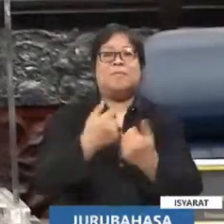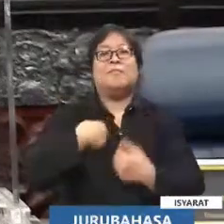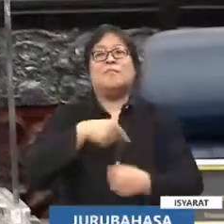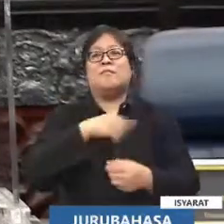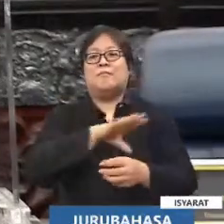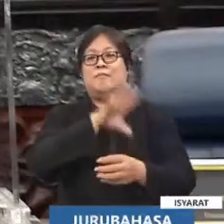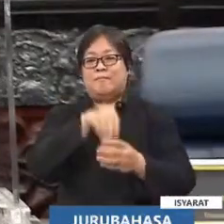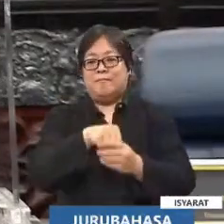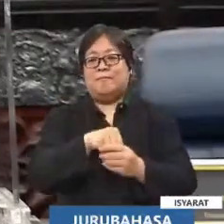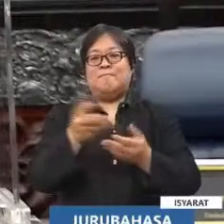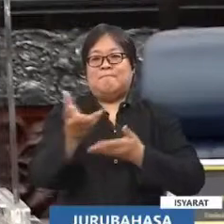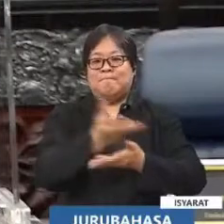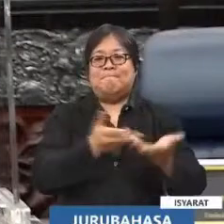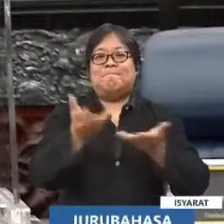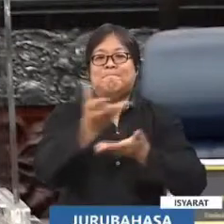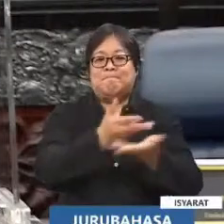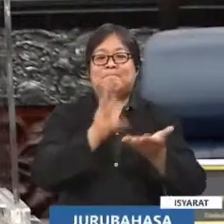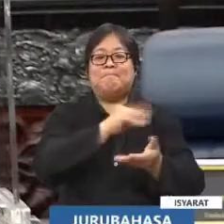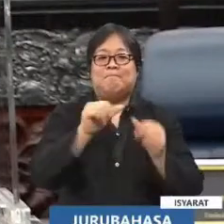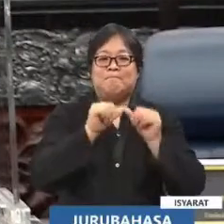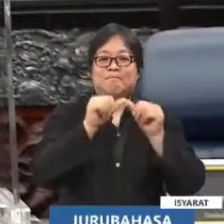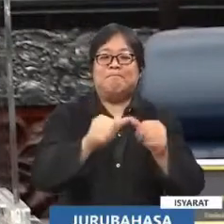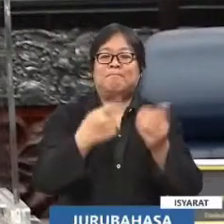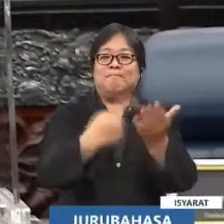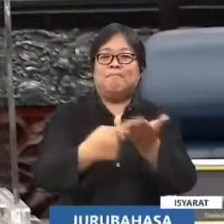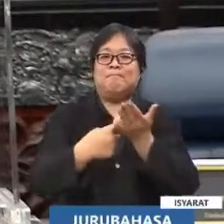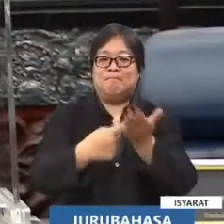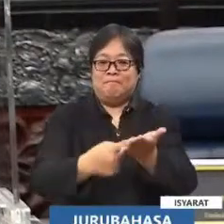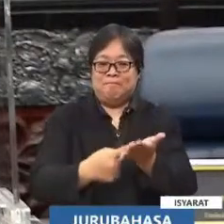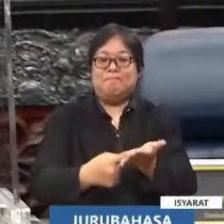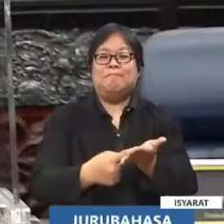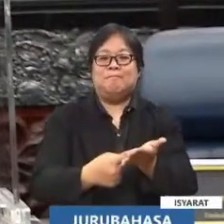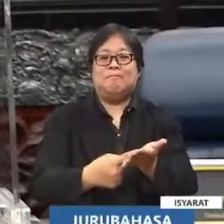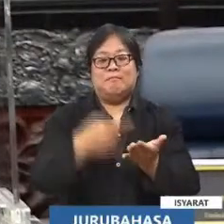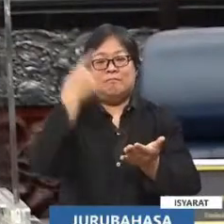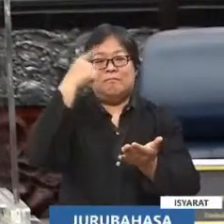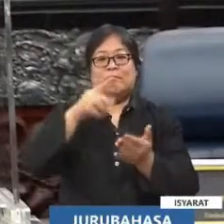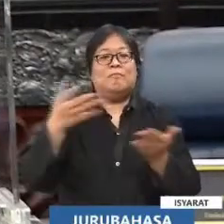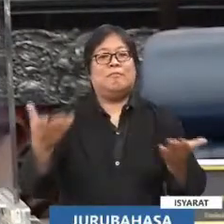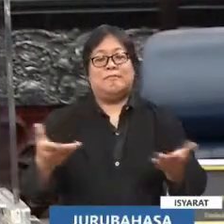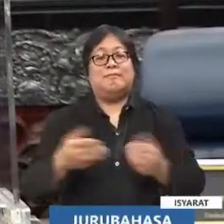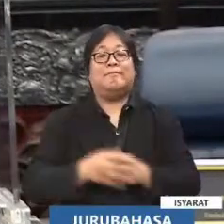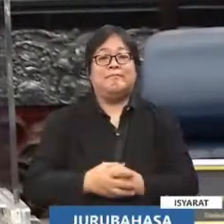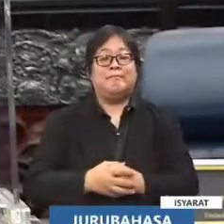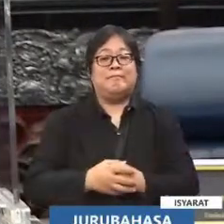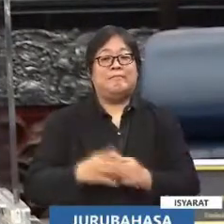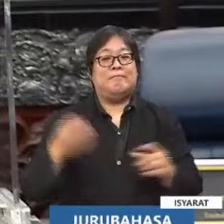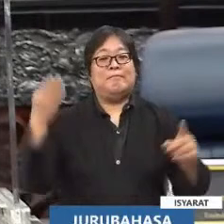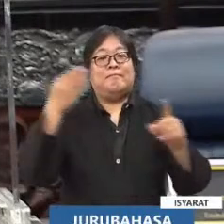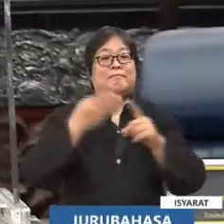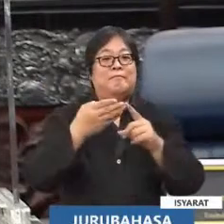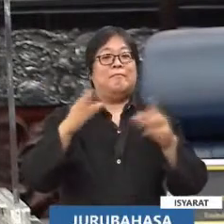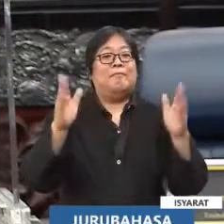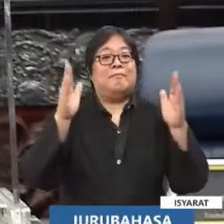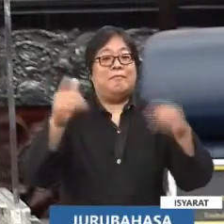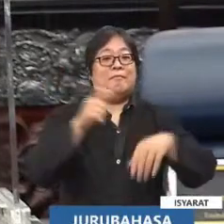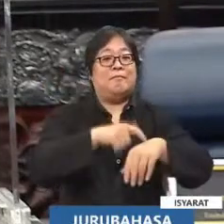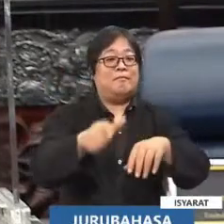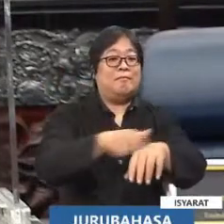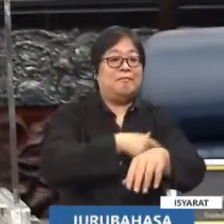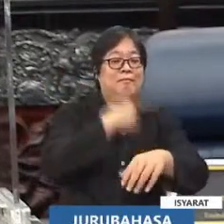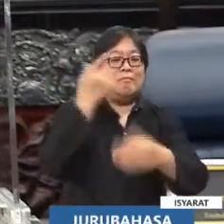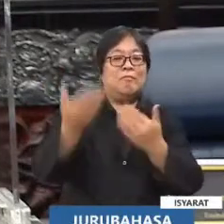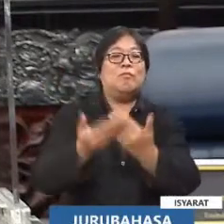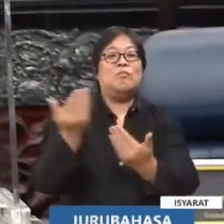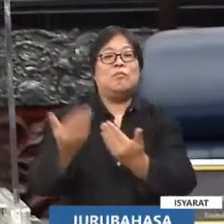pun melibat urus, dan juga kita juga akan terus berbincang kepada mereka untuk mencari jalan jangka panjang untuk